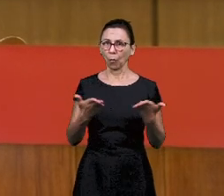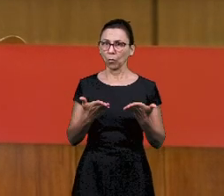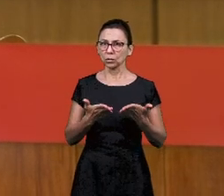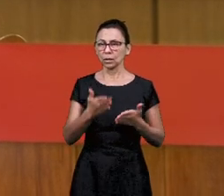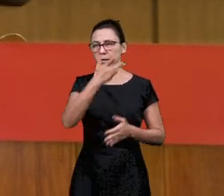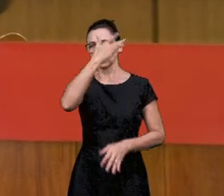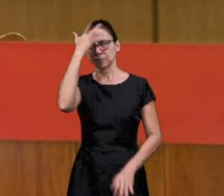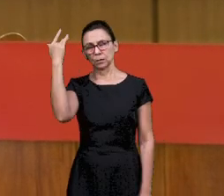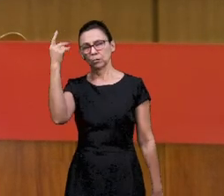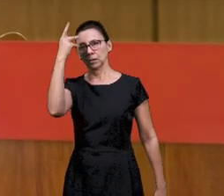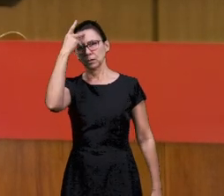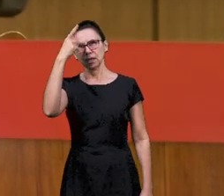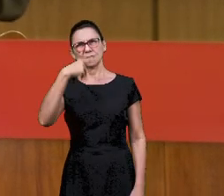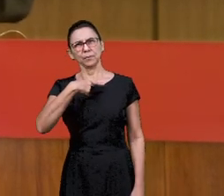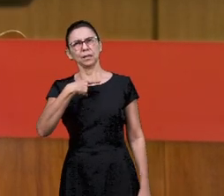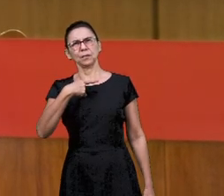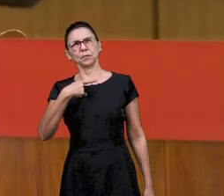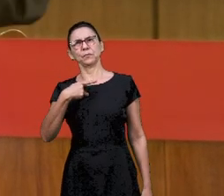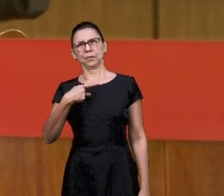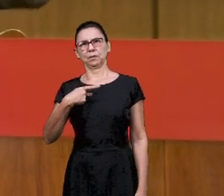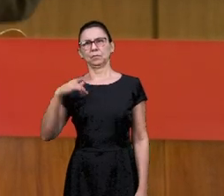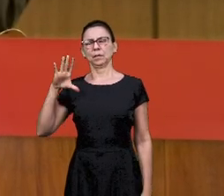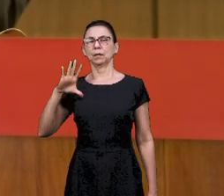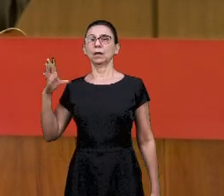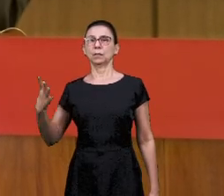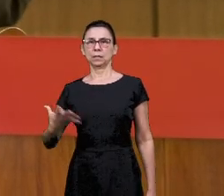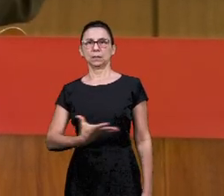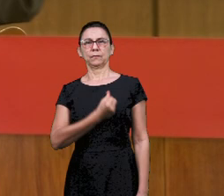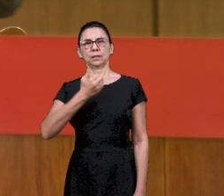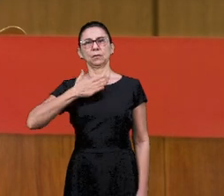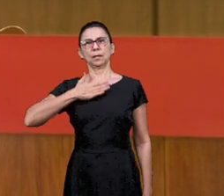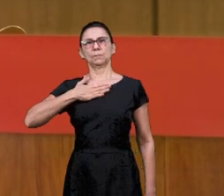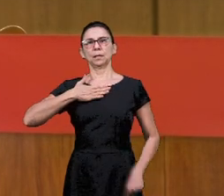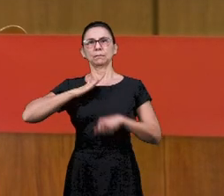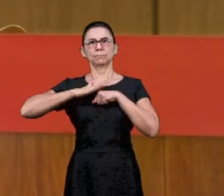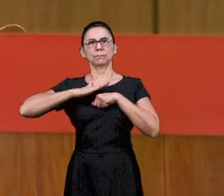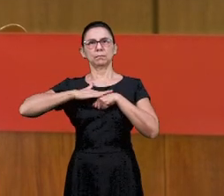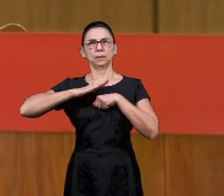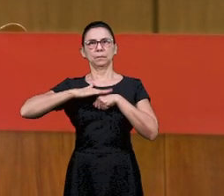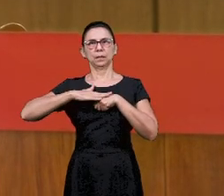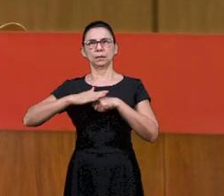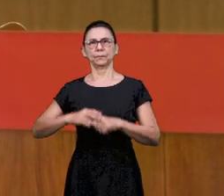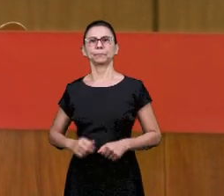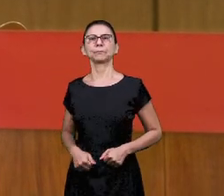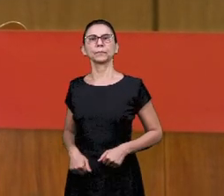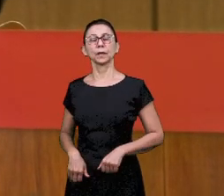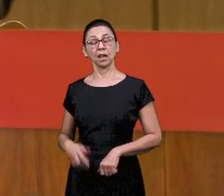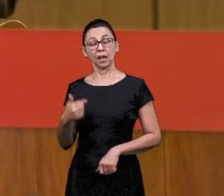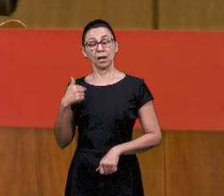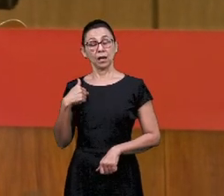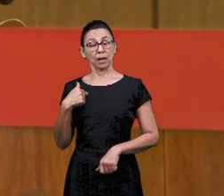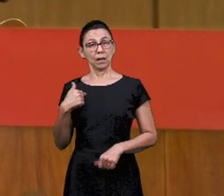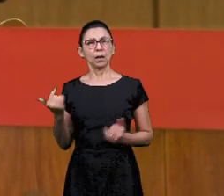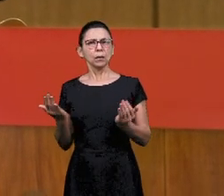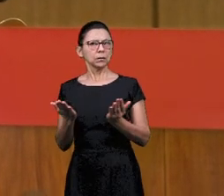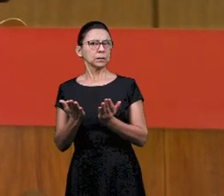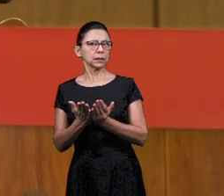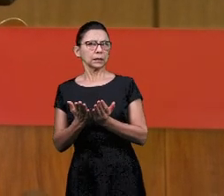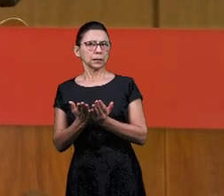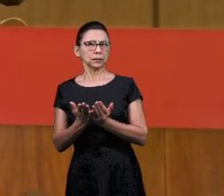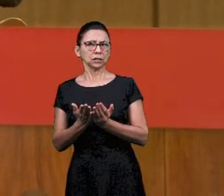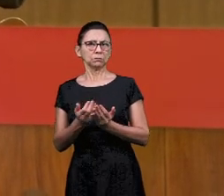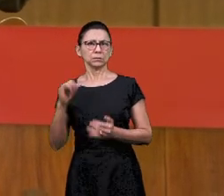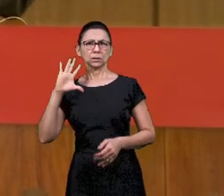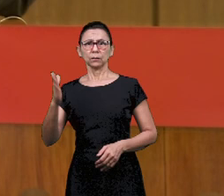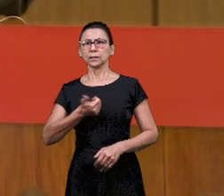plus de Dieu. Maintenant, je suis pasteur, le salut dépend de moi. Je suis diacre, je suis chrétien. Le salut, c'est